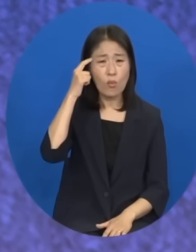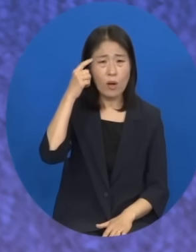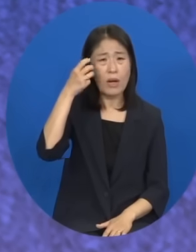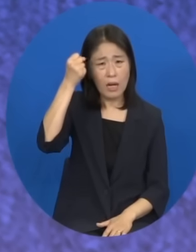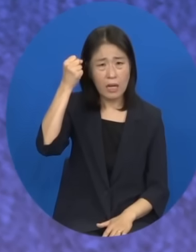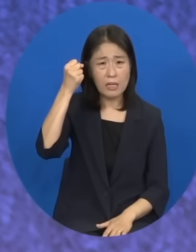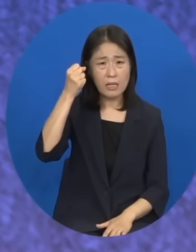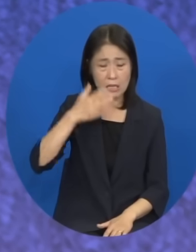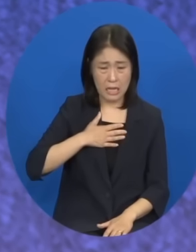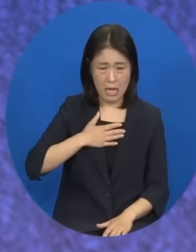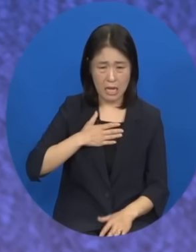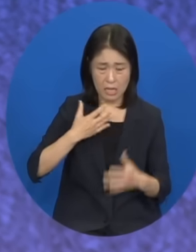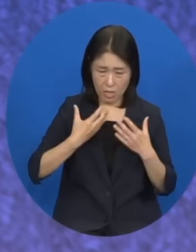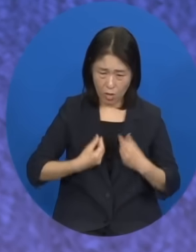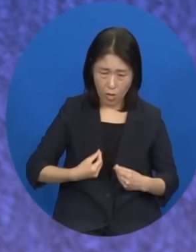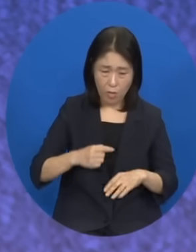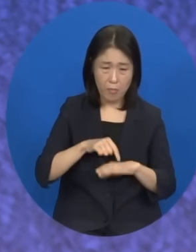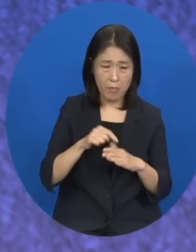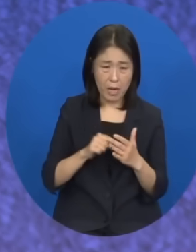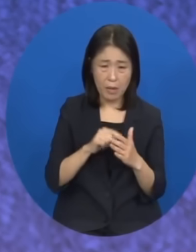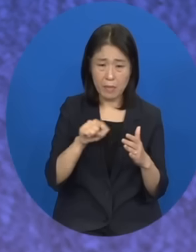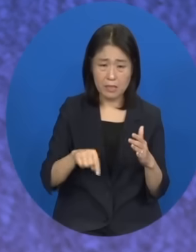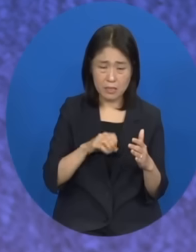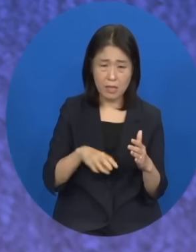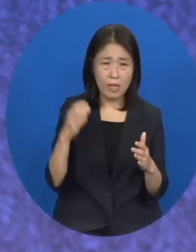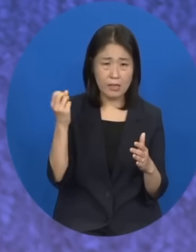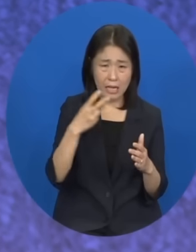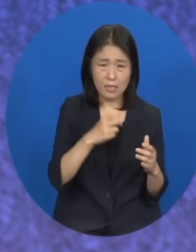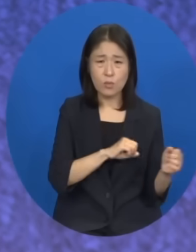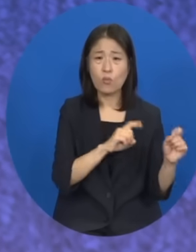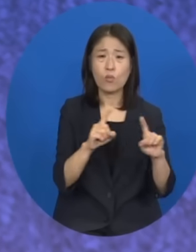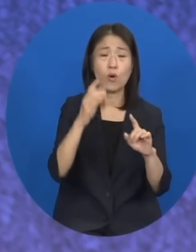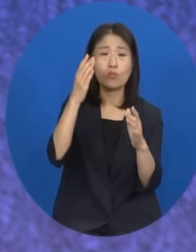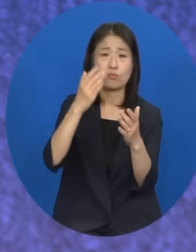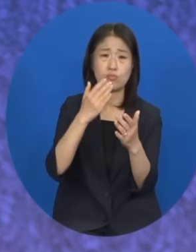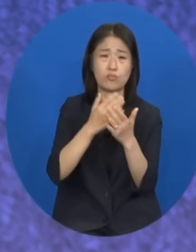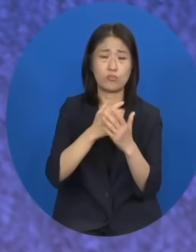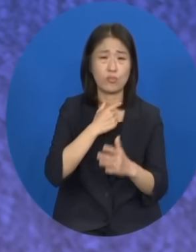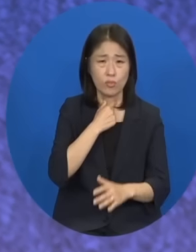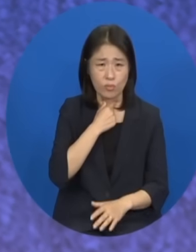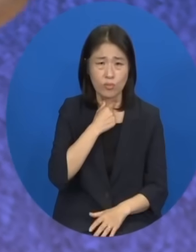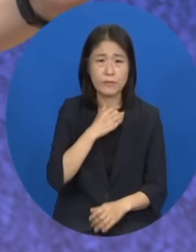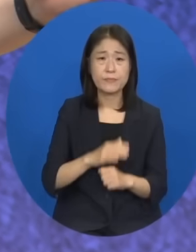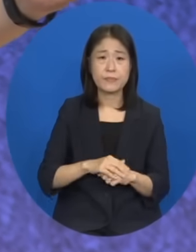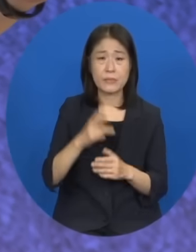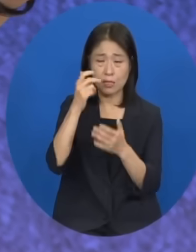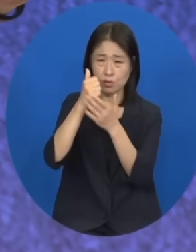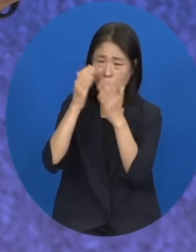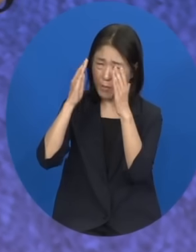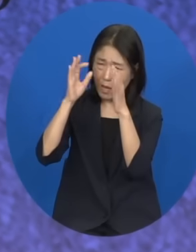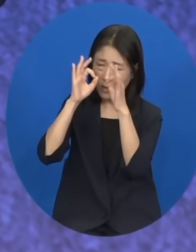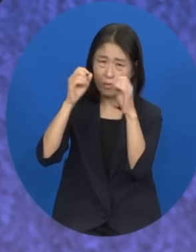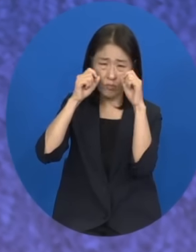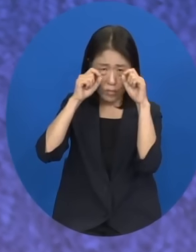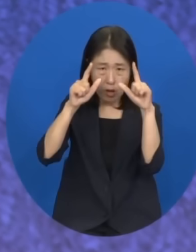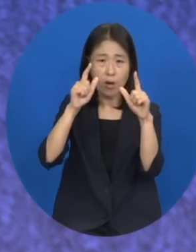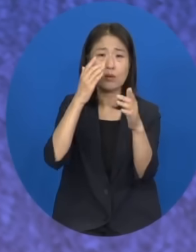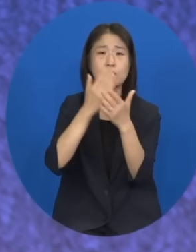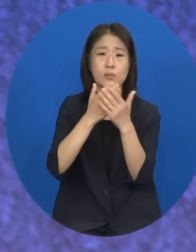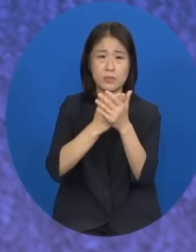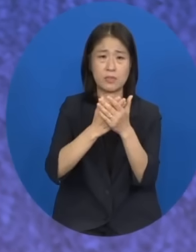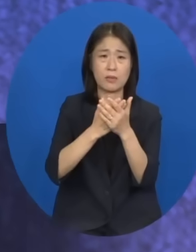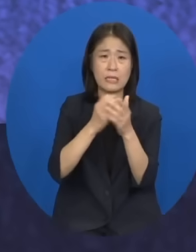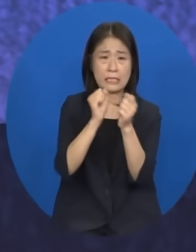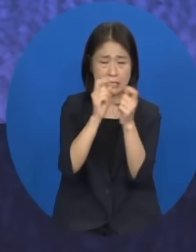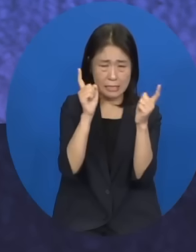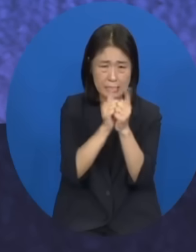빠져 있었던 저를 오늘 주님이 다시 일으켜 주시기를 원합니다. 주님을 바라보는 눈을 뜨게 해 주시옵소서. 친히